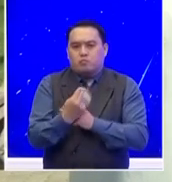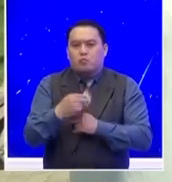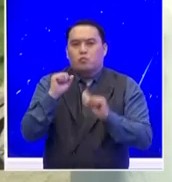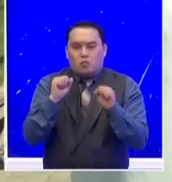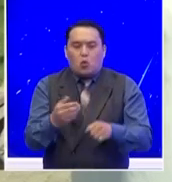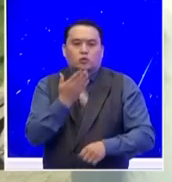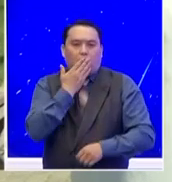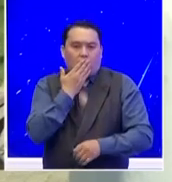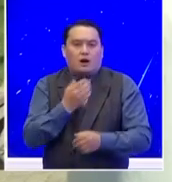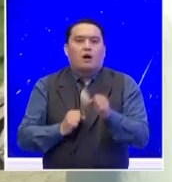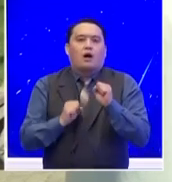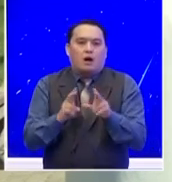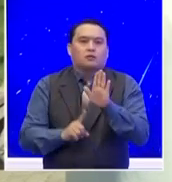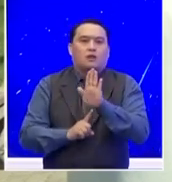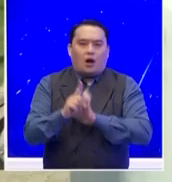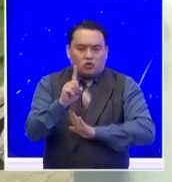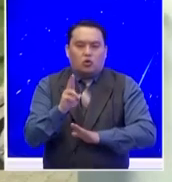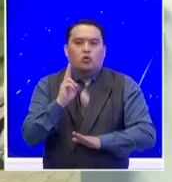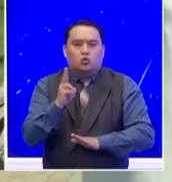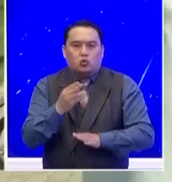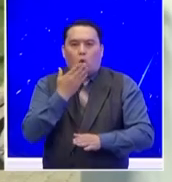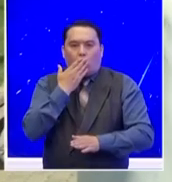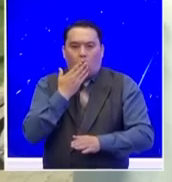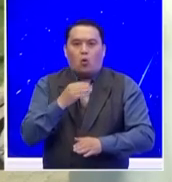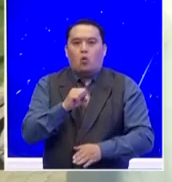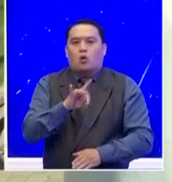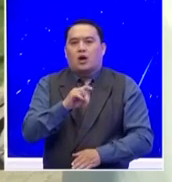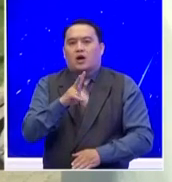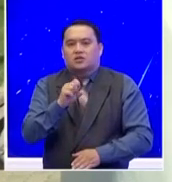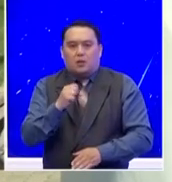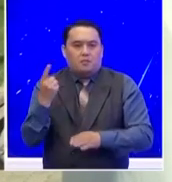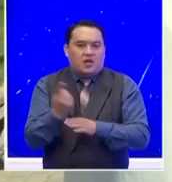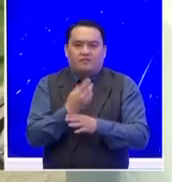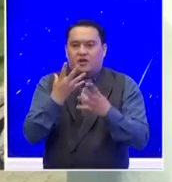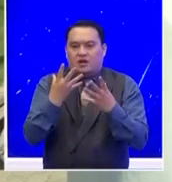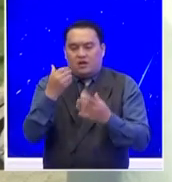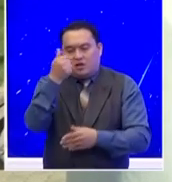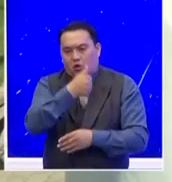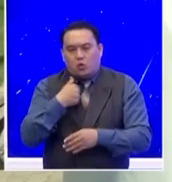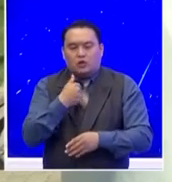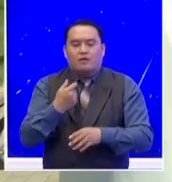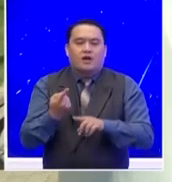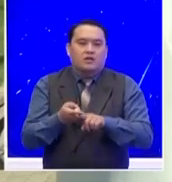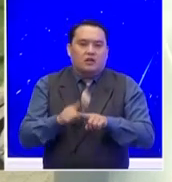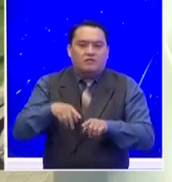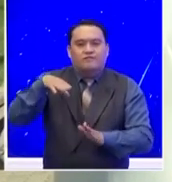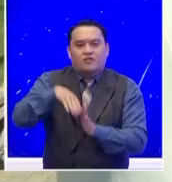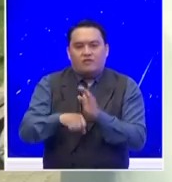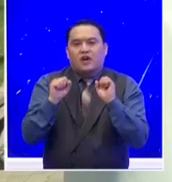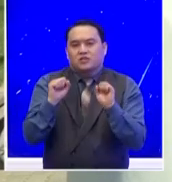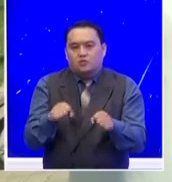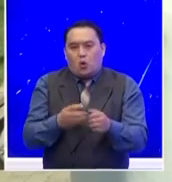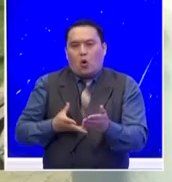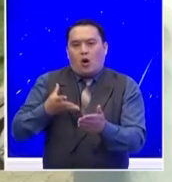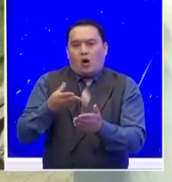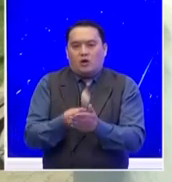время поста как начинающим, так и тем, кто соблюдает ораза не первый год. Хочу также отметить, что несмотря на внедрение возможности